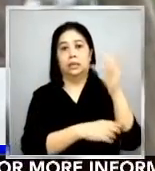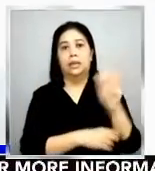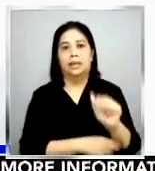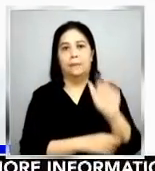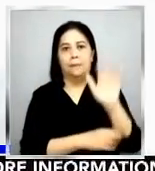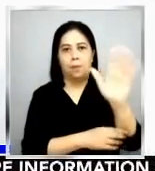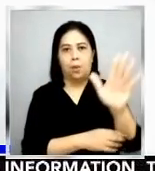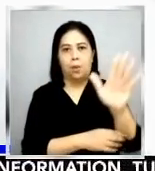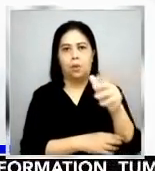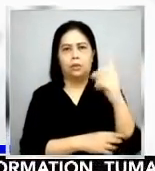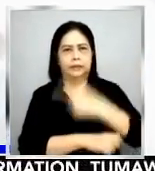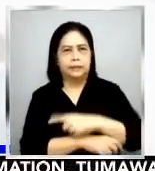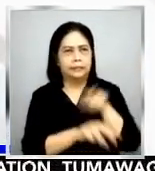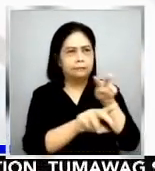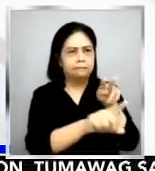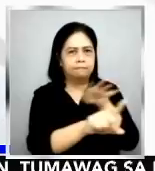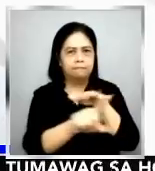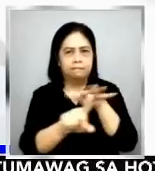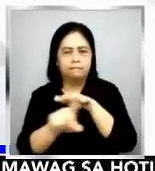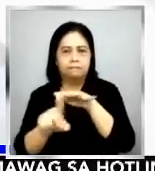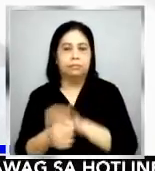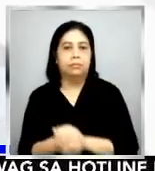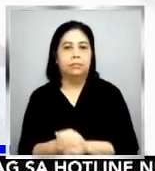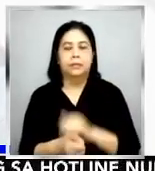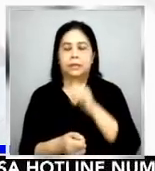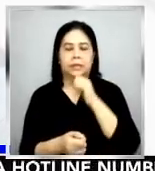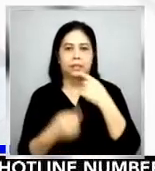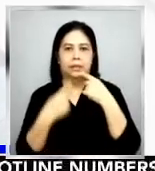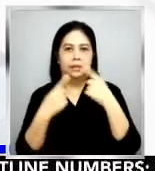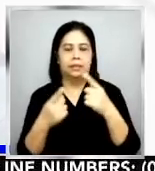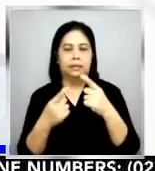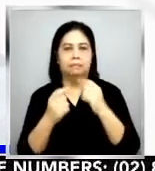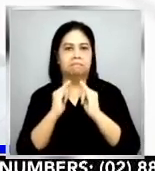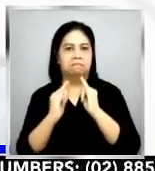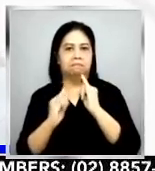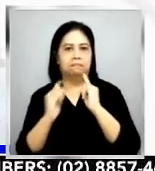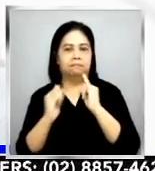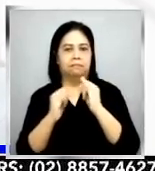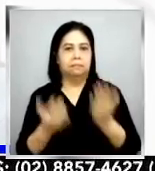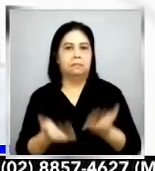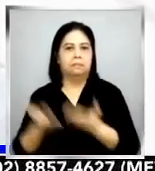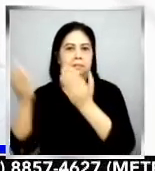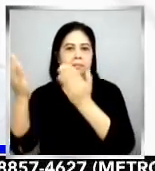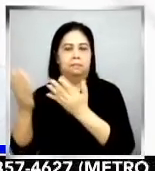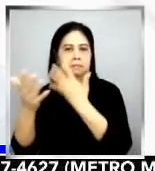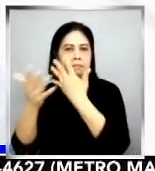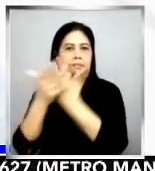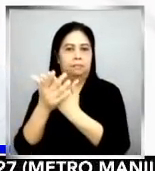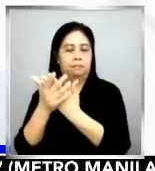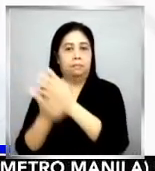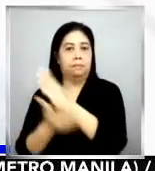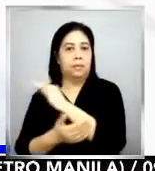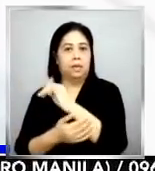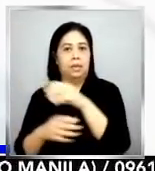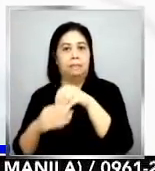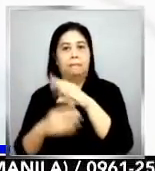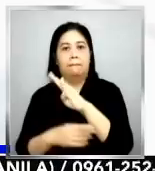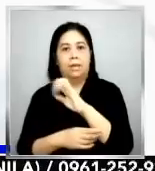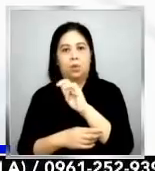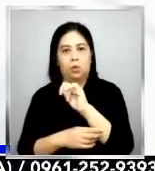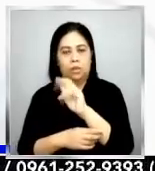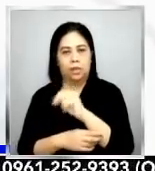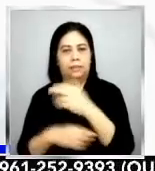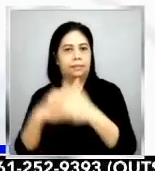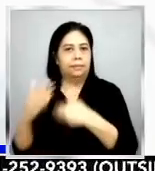stakeout. Hindi na nagbigay ng pahayag ang suspect na dinala na sa detention center ng immigration sa Bigutan. Habang pinoproseso ang kanyang